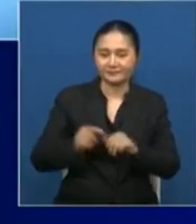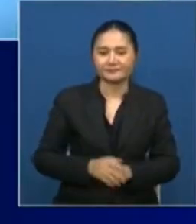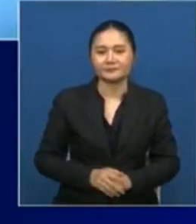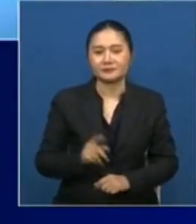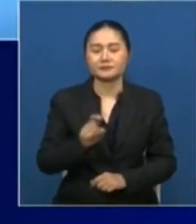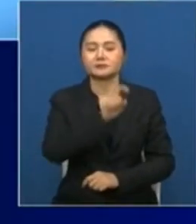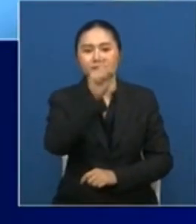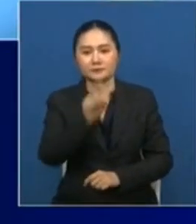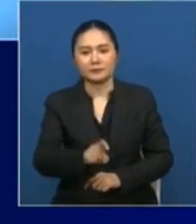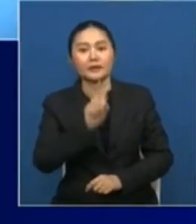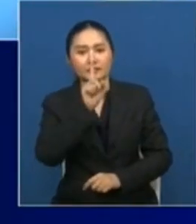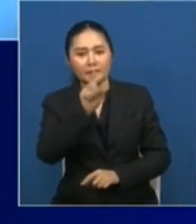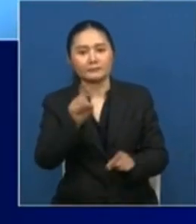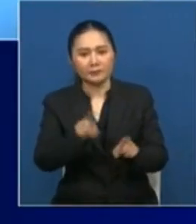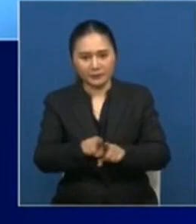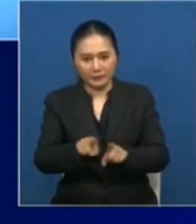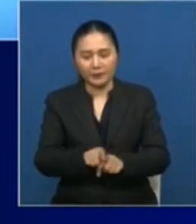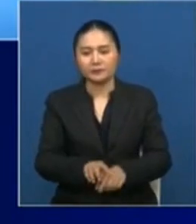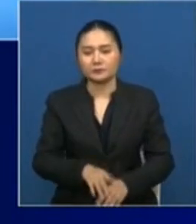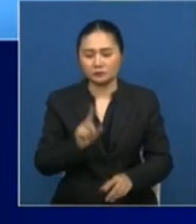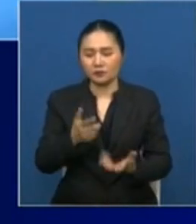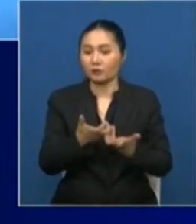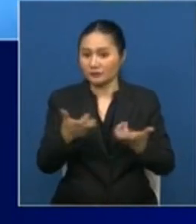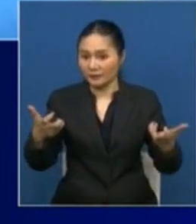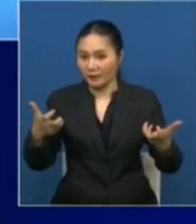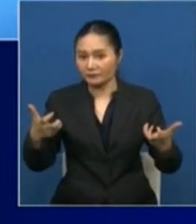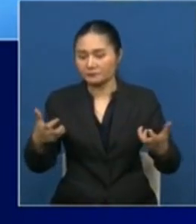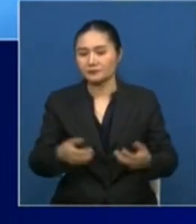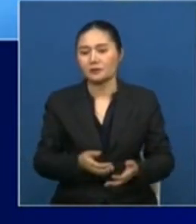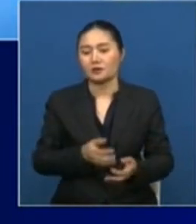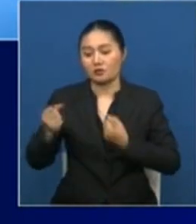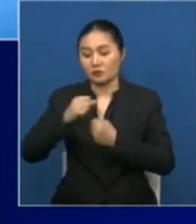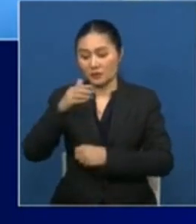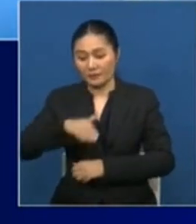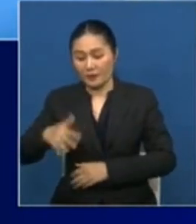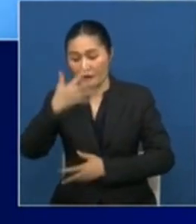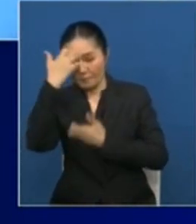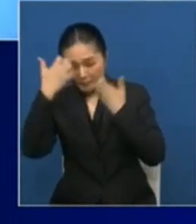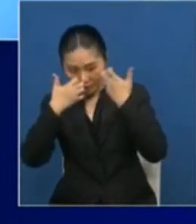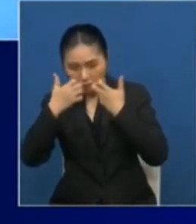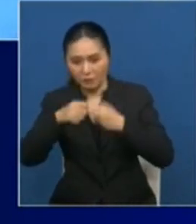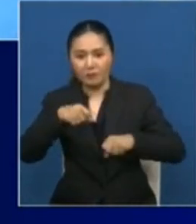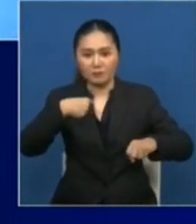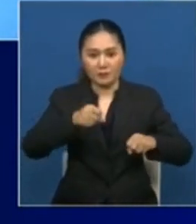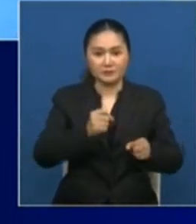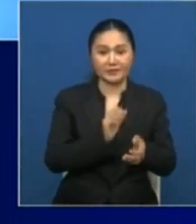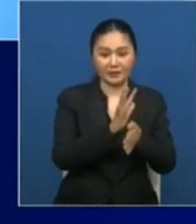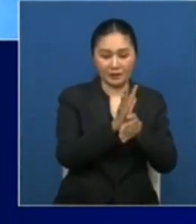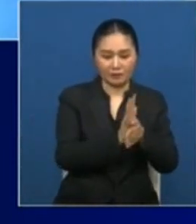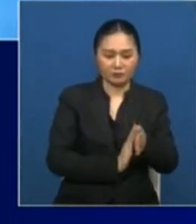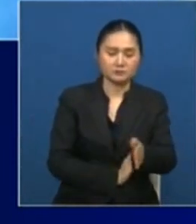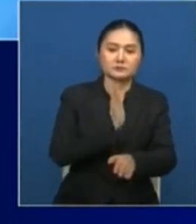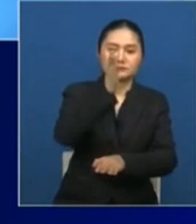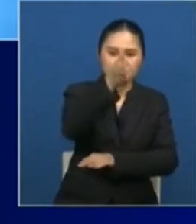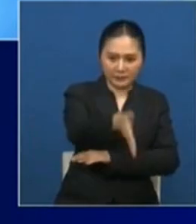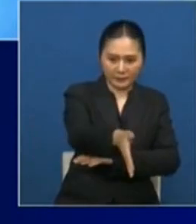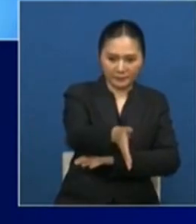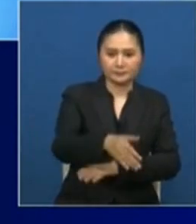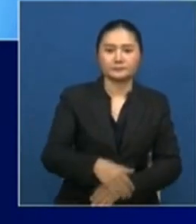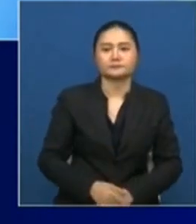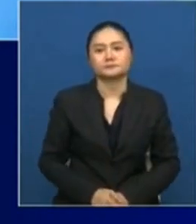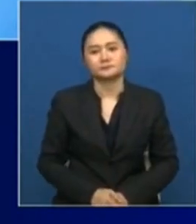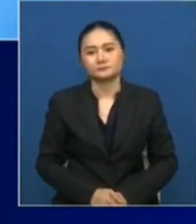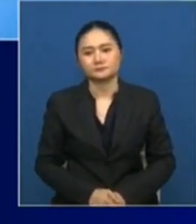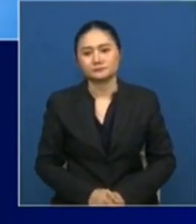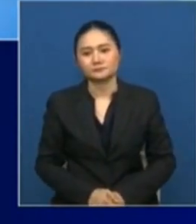ถามอีกเหมือนกันเพราะฉะนั้นมันก็ต้องแยก2ฝั่งนะฮะกระบะเมากับมอเตอร์ไซค์ซ้อน5ขึ้นสะพานลอยข้ามแยก